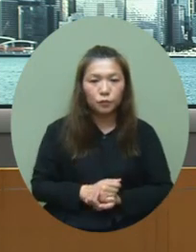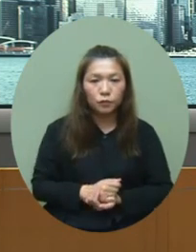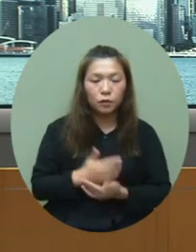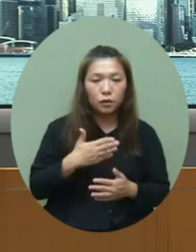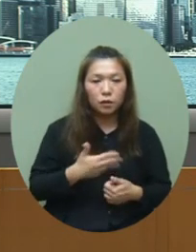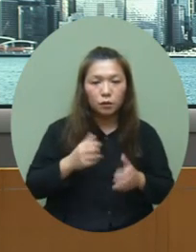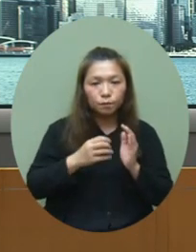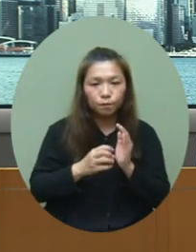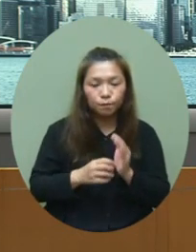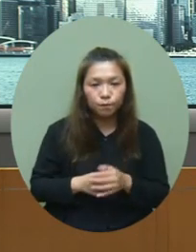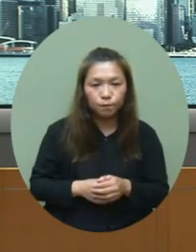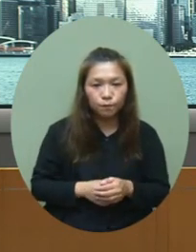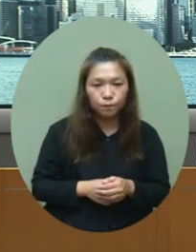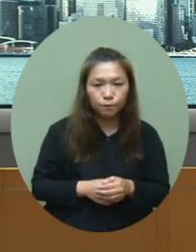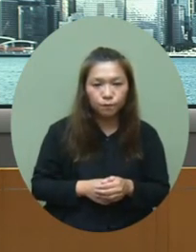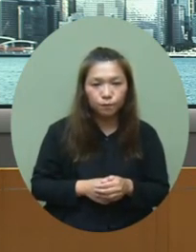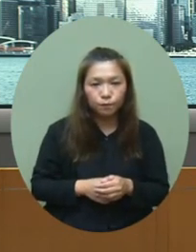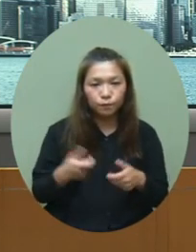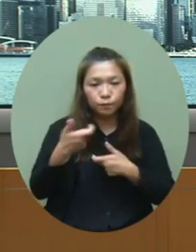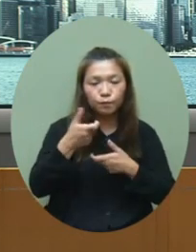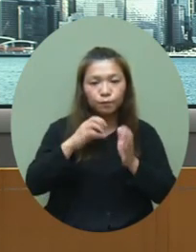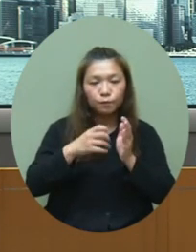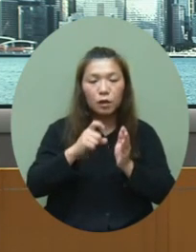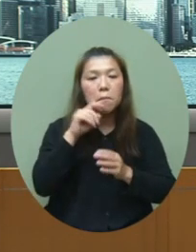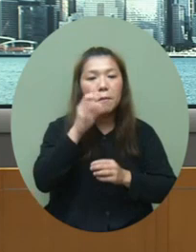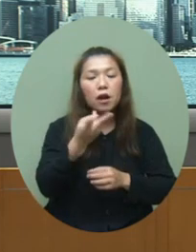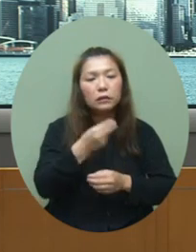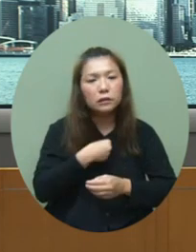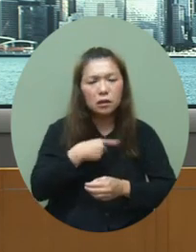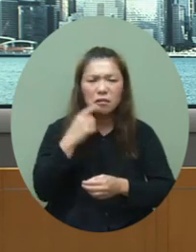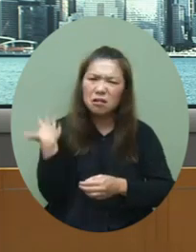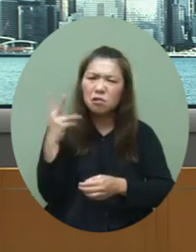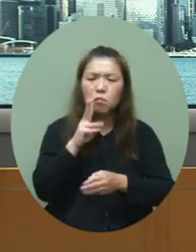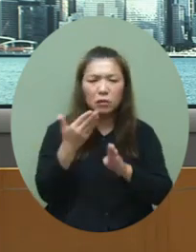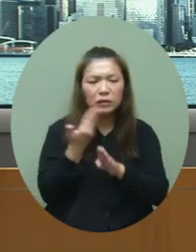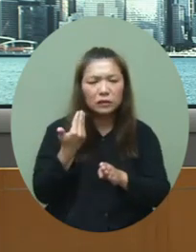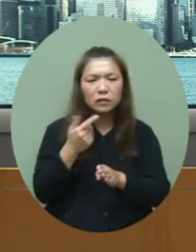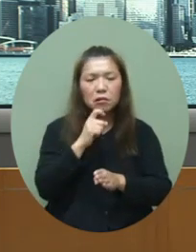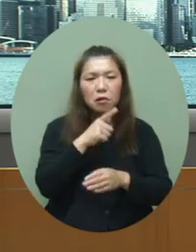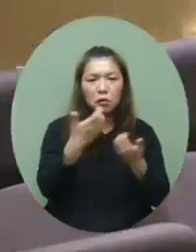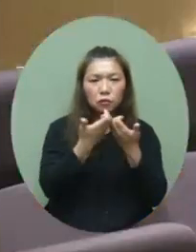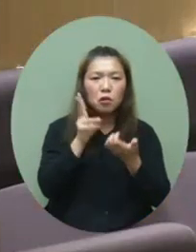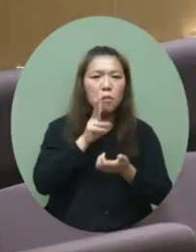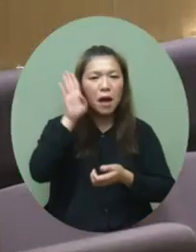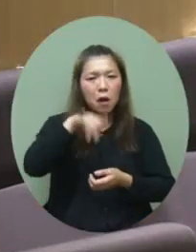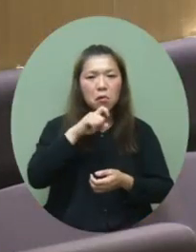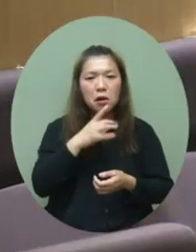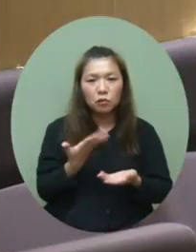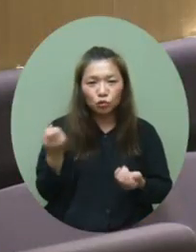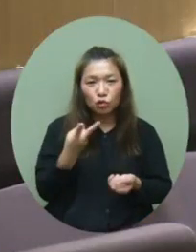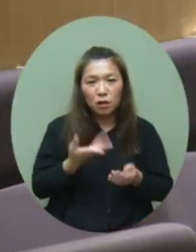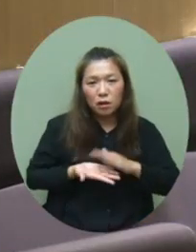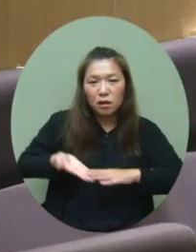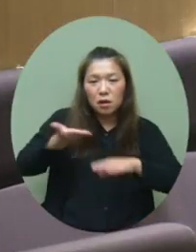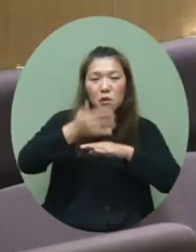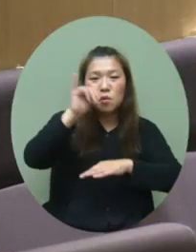你好，商台噶，想問一下咧，即係兩位醫生啦，即係之前兩個禮拜前就估計兩星期後咧單日確診就會翻翻去